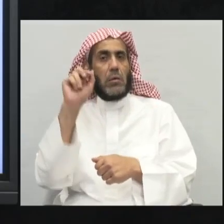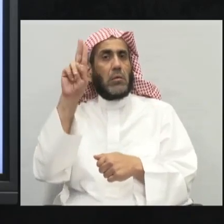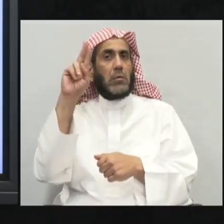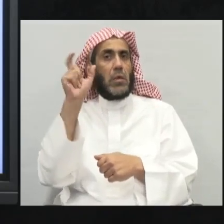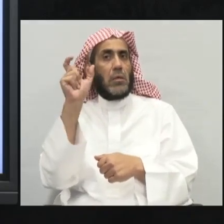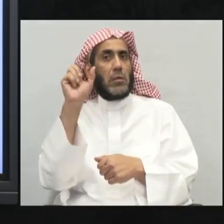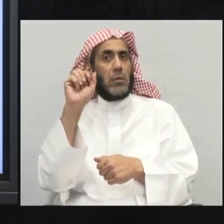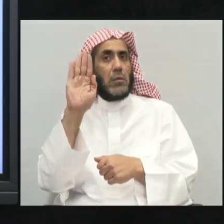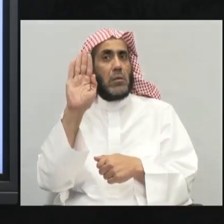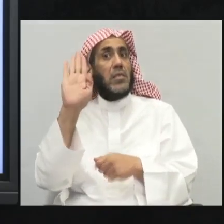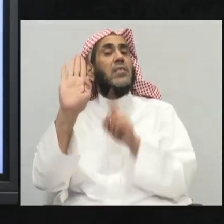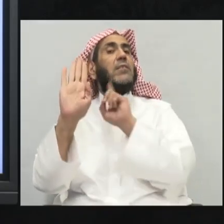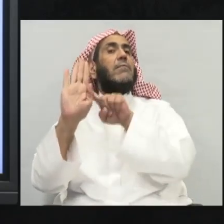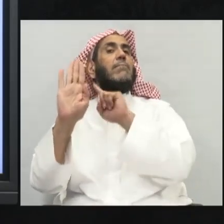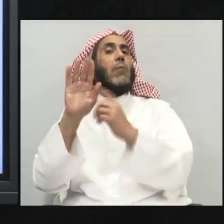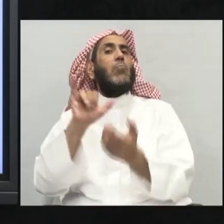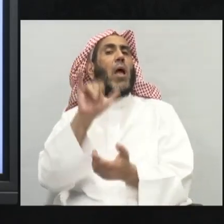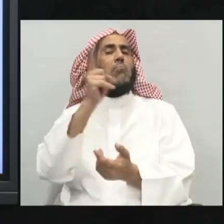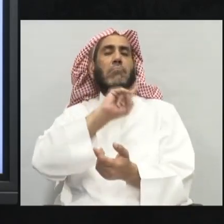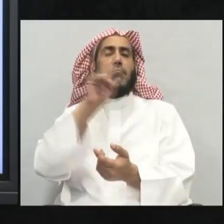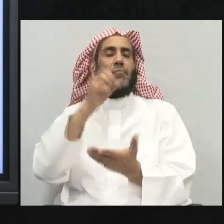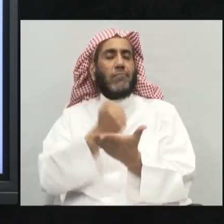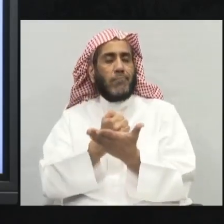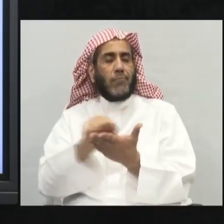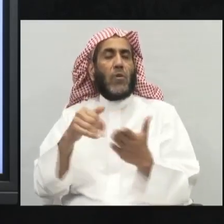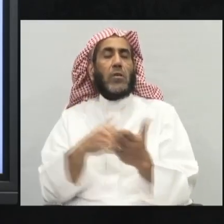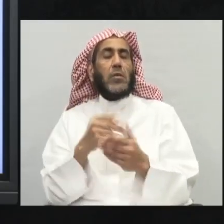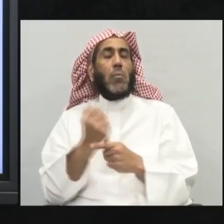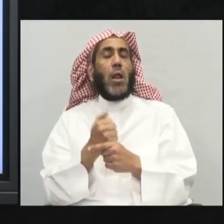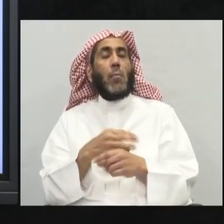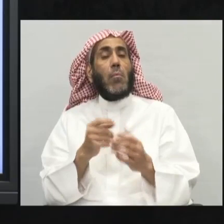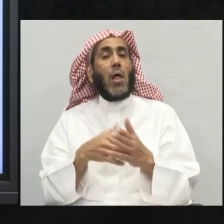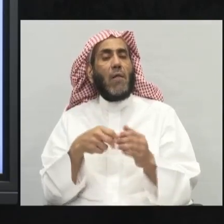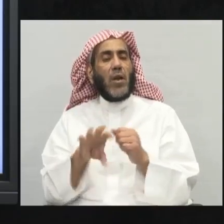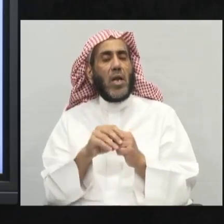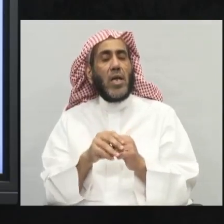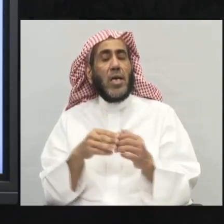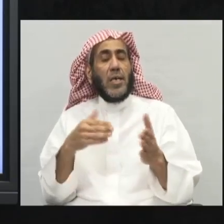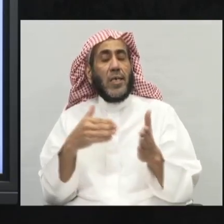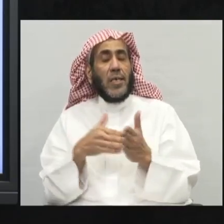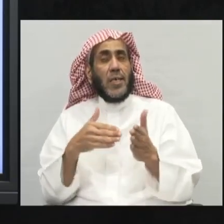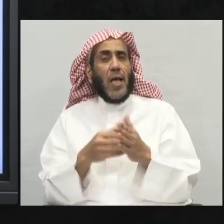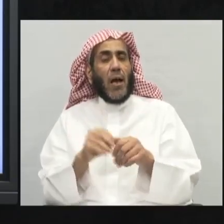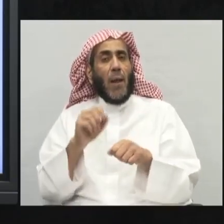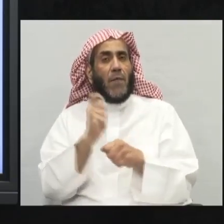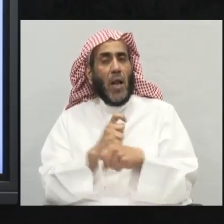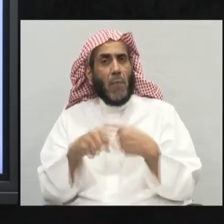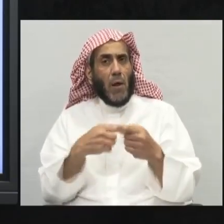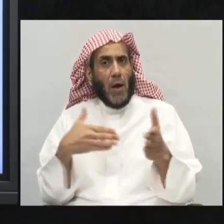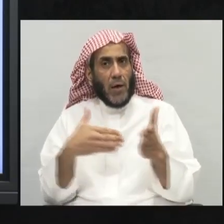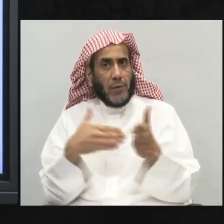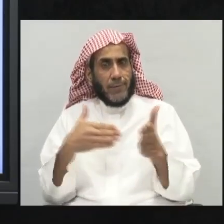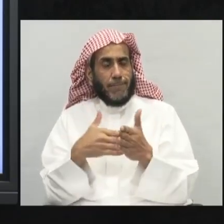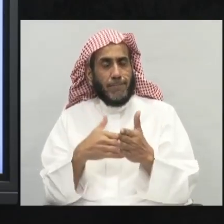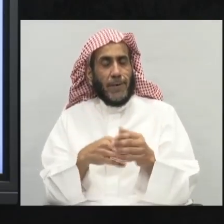فلا بد من حذف حرف العله لماذا لان علامه الاعراب الفرعيه اذا كان مضارعا معتل الاخر